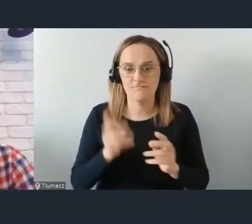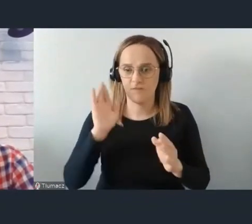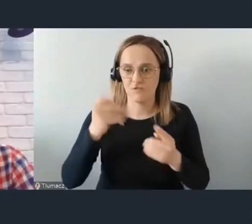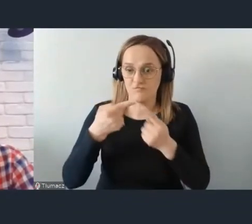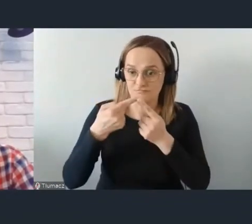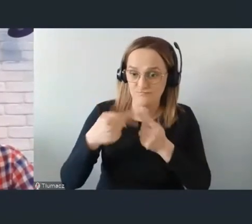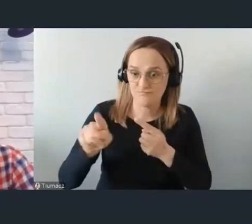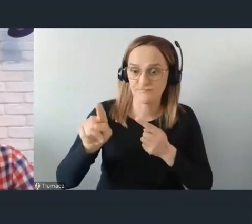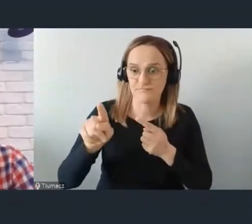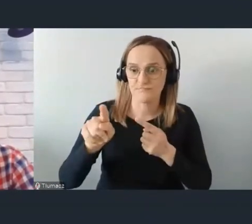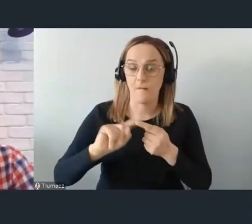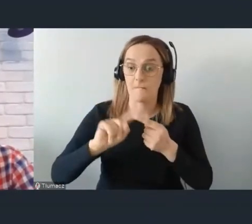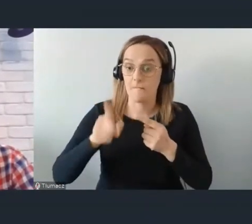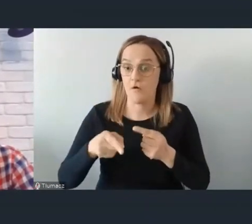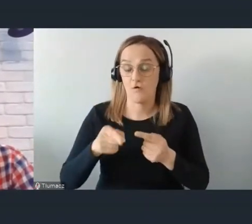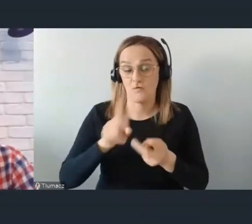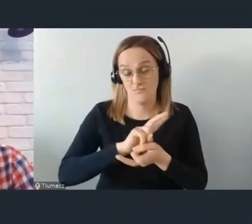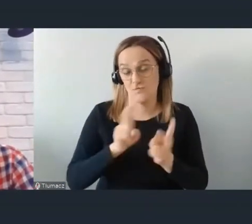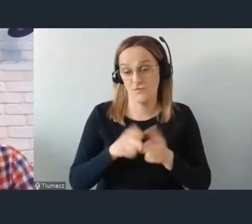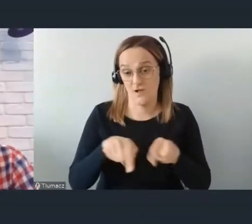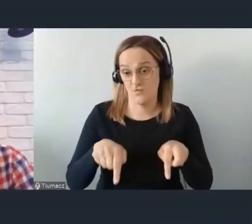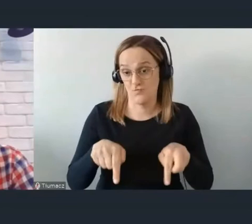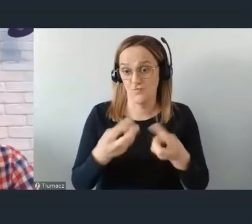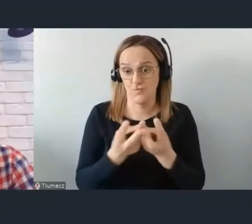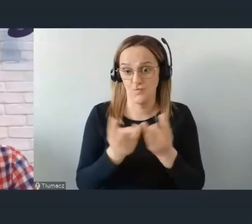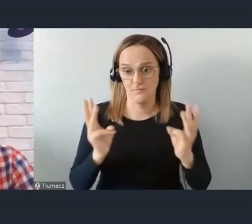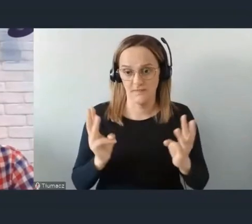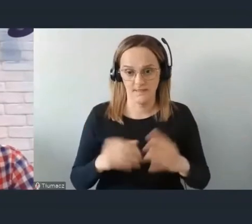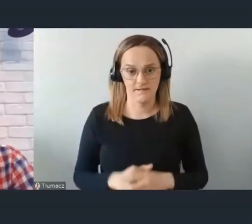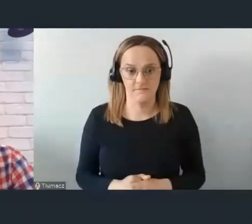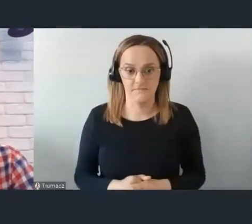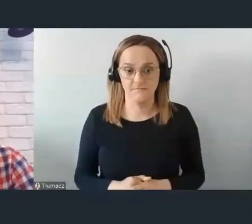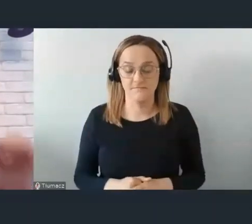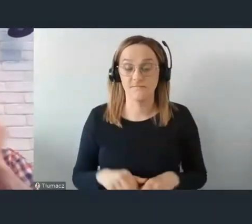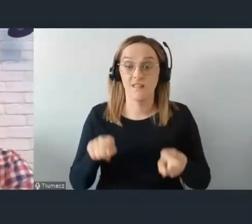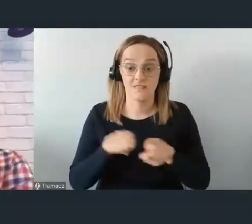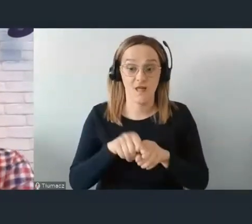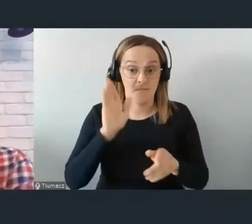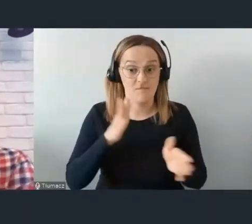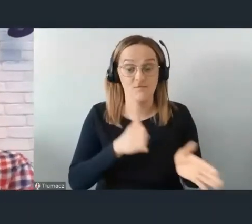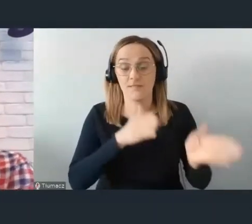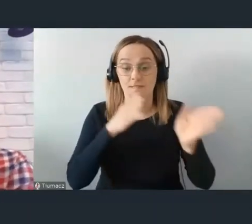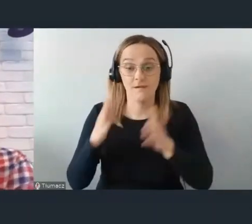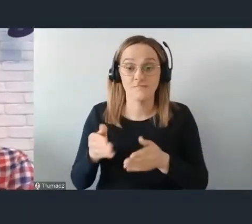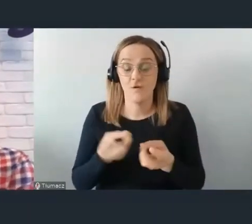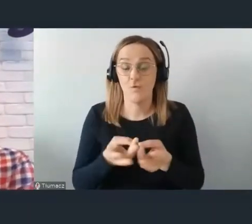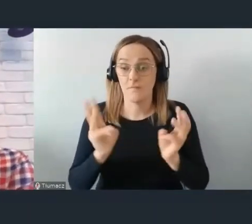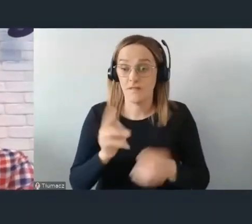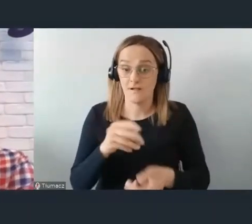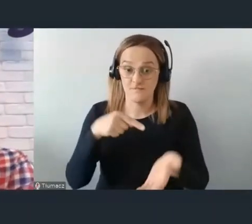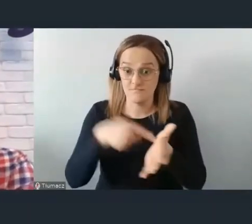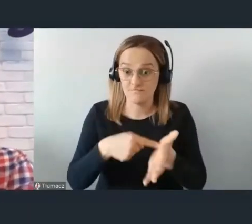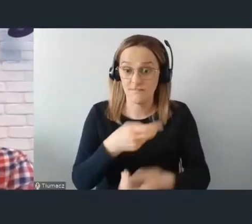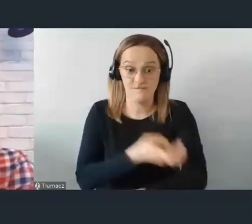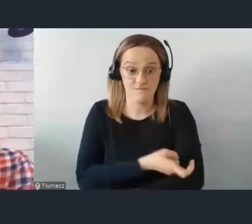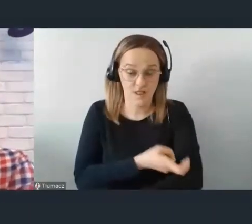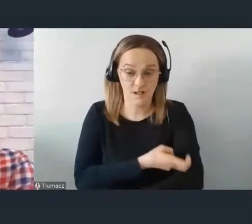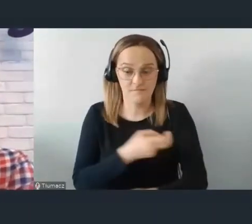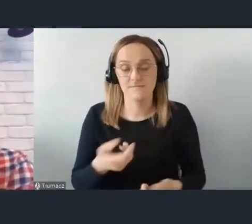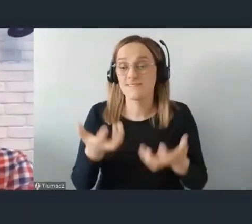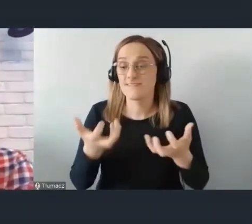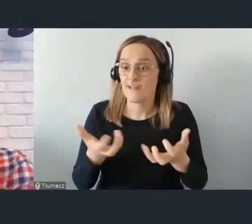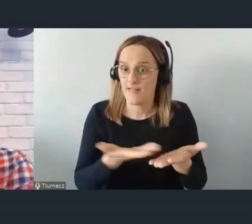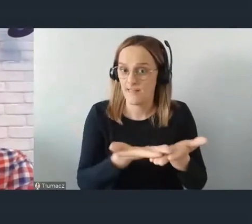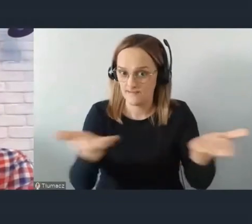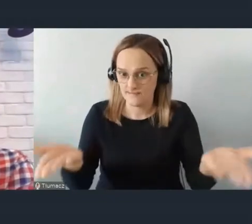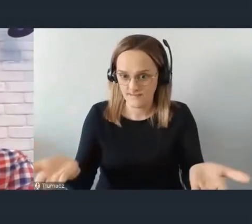wyślemy do Państwa po zakończeniu spotkania. Będzie również kolejne webinarium w czerwcu. Także zachęcam